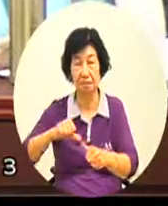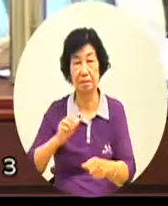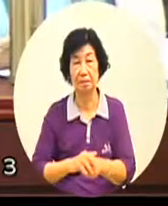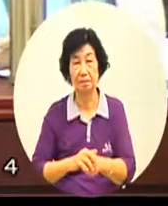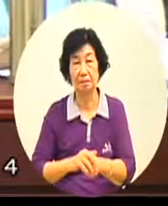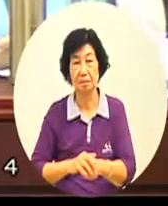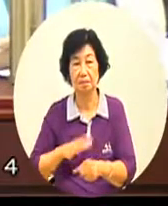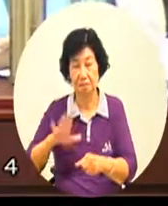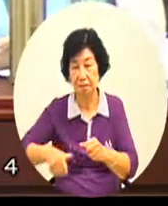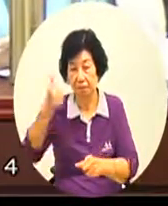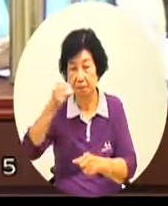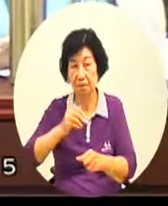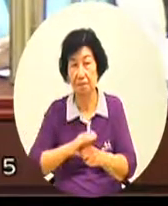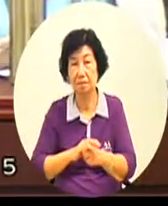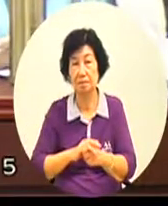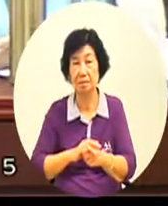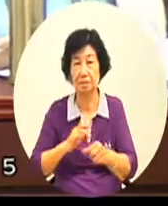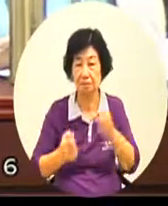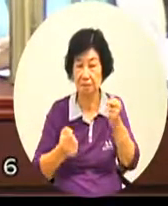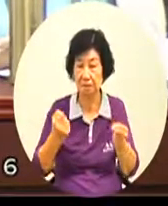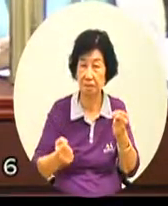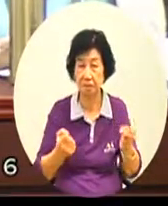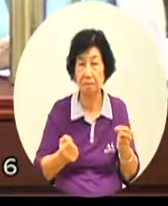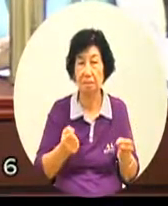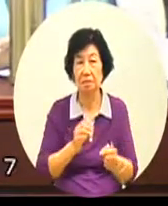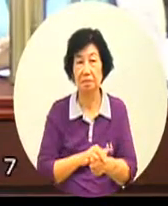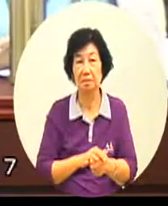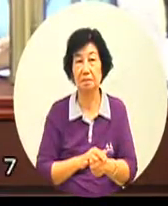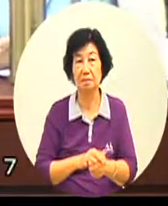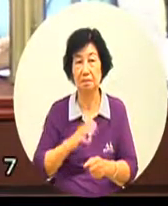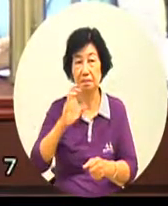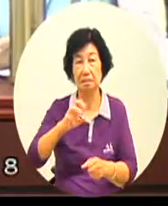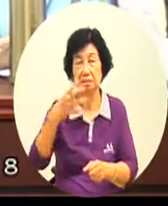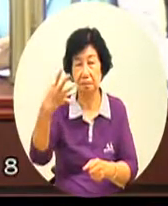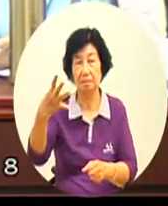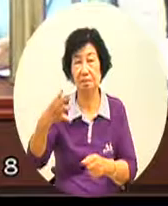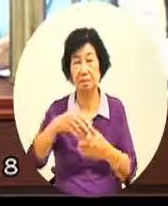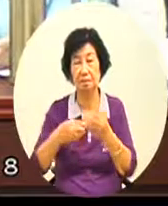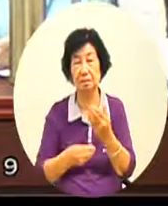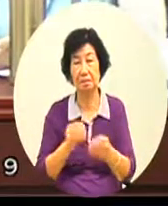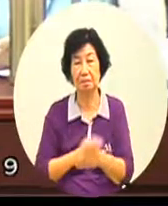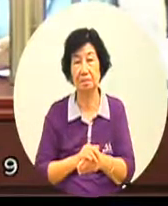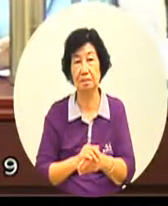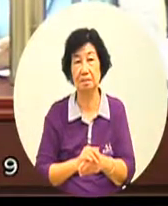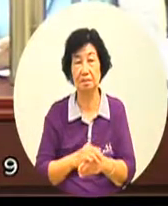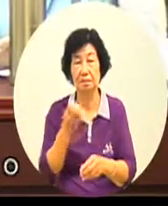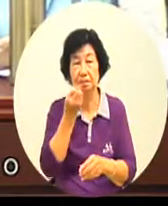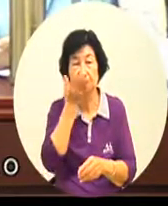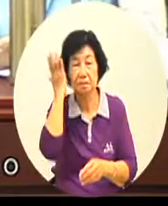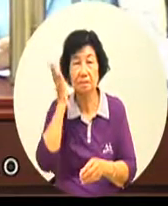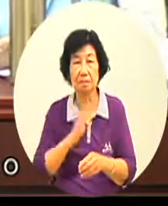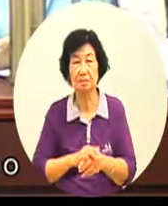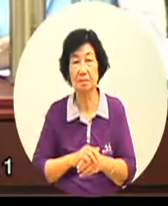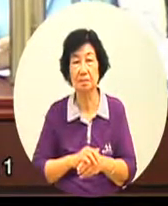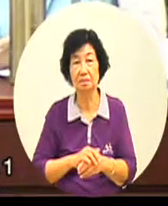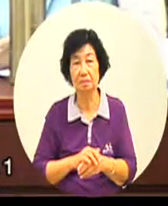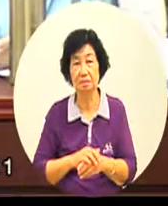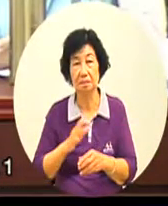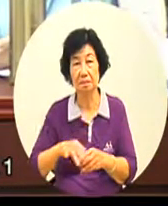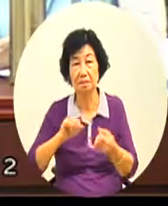定84条之一的规定， 不是84条之一嘛？我就跟你讲，观光局有签84条之一，但是他是约